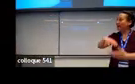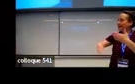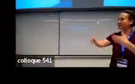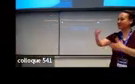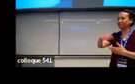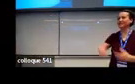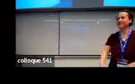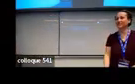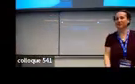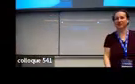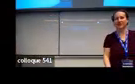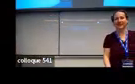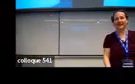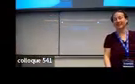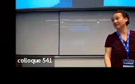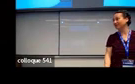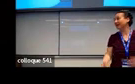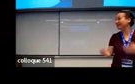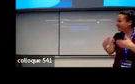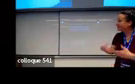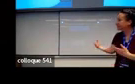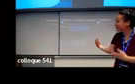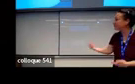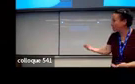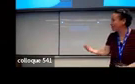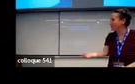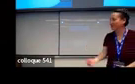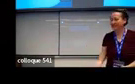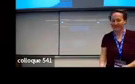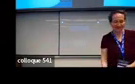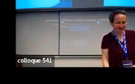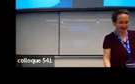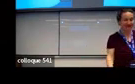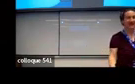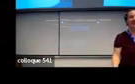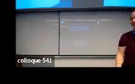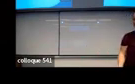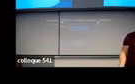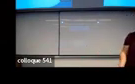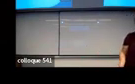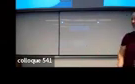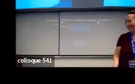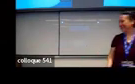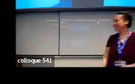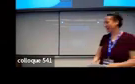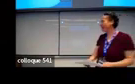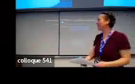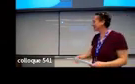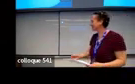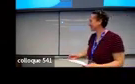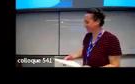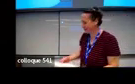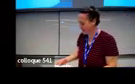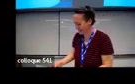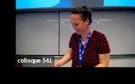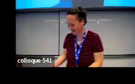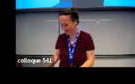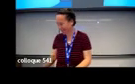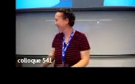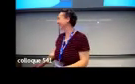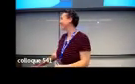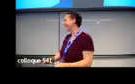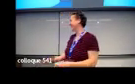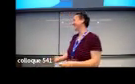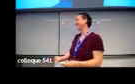fait comprendre aussi toute la question de la qualité des savoirs, l'importance de ça. Toute la question des compétences informationnelles, en fait, c'était la